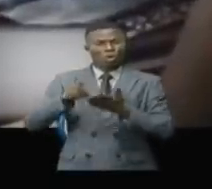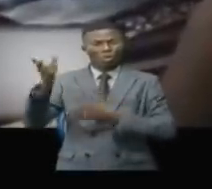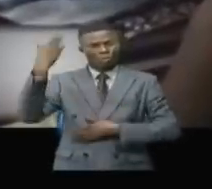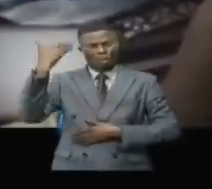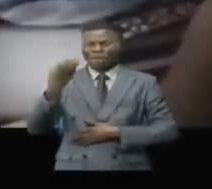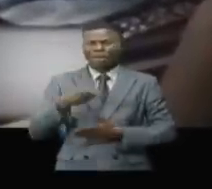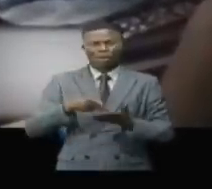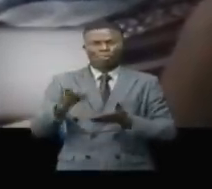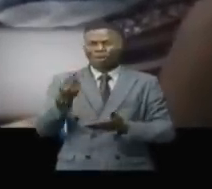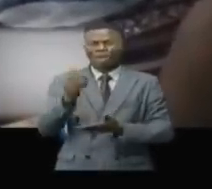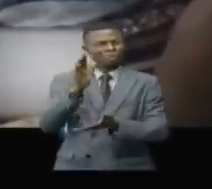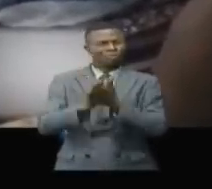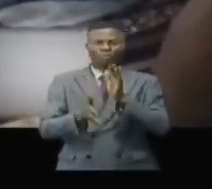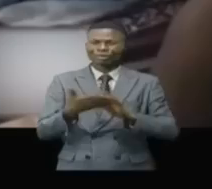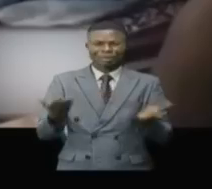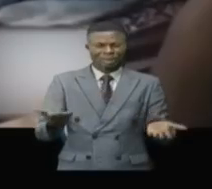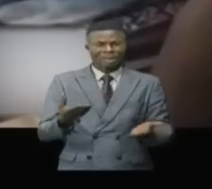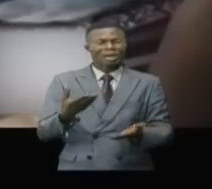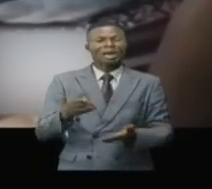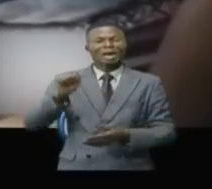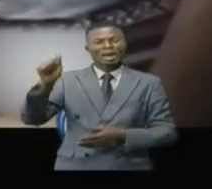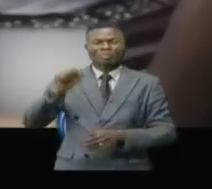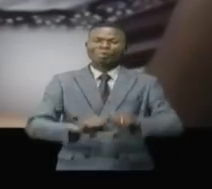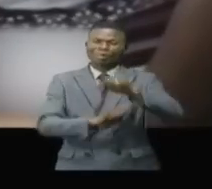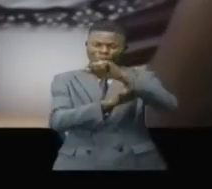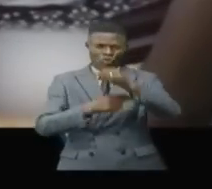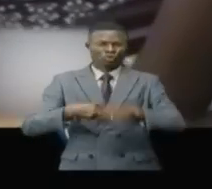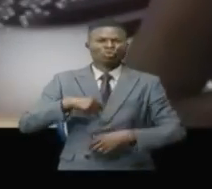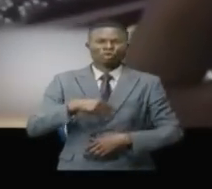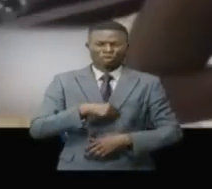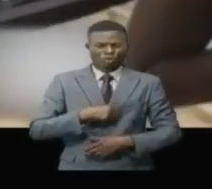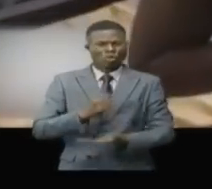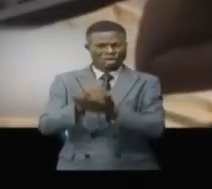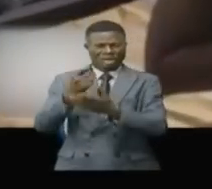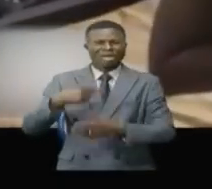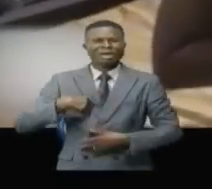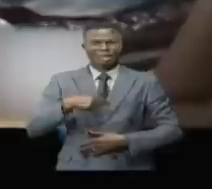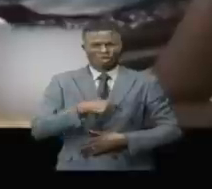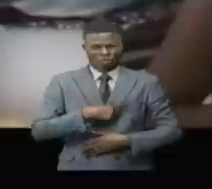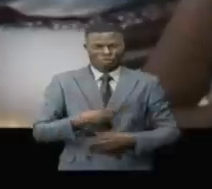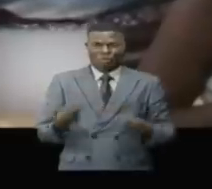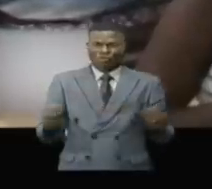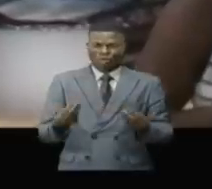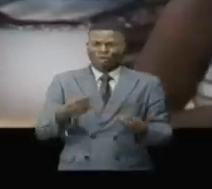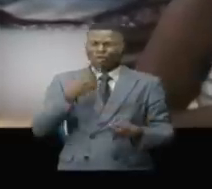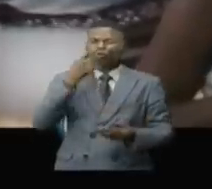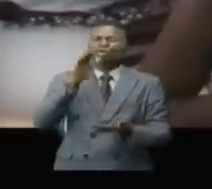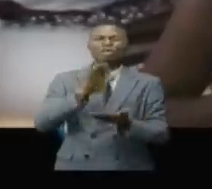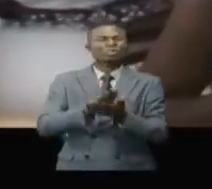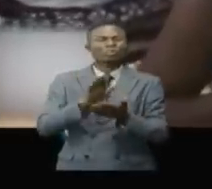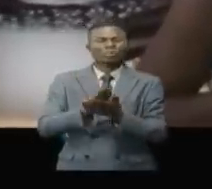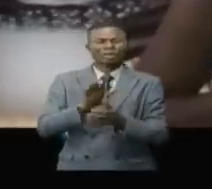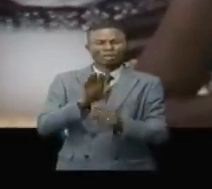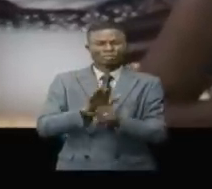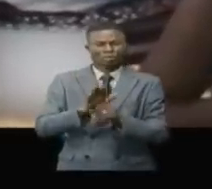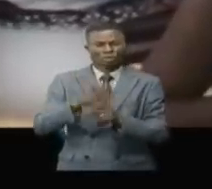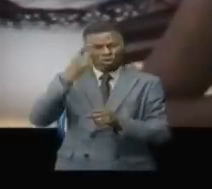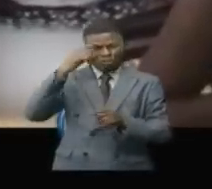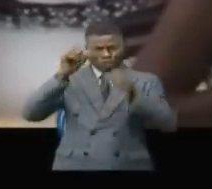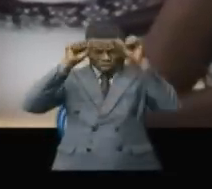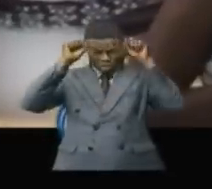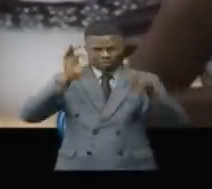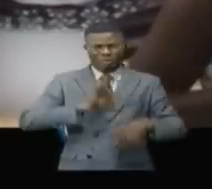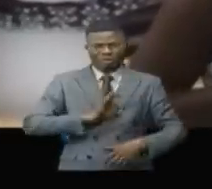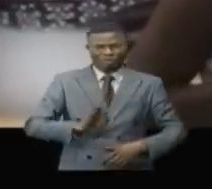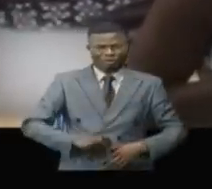Nous sommes heureux pour cette action que vient déposer les coordonnateurs de Fachi Santé à notre faveur. Merci